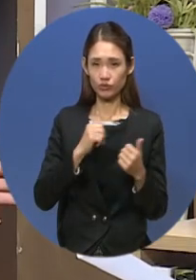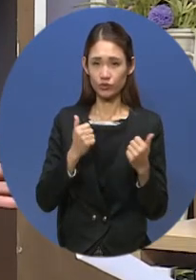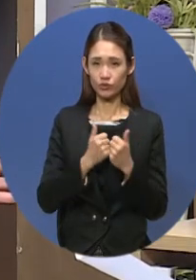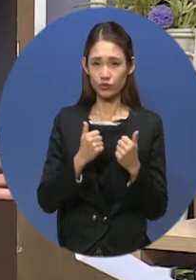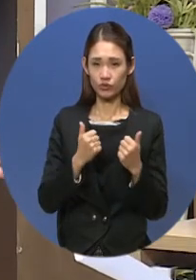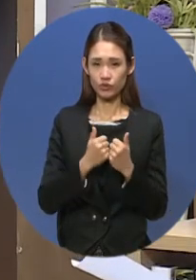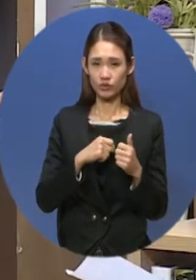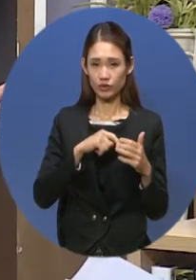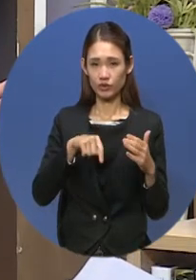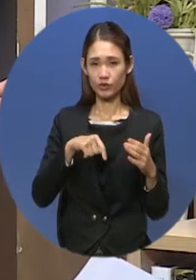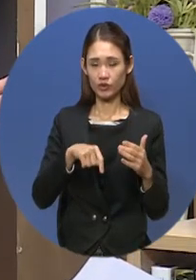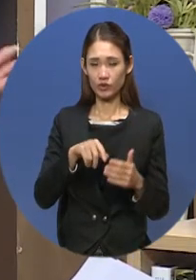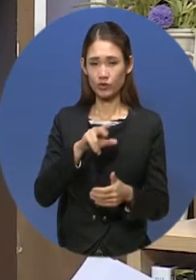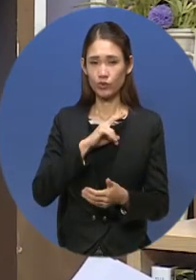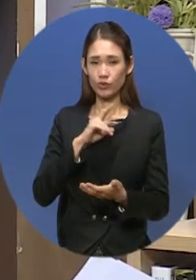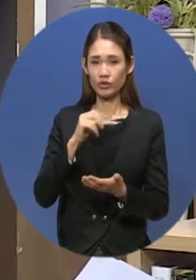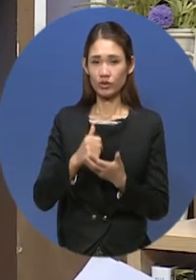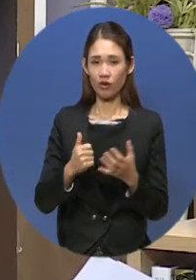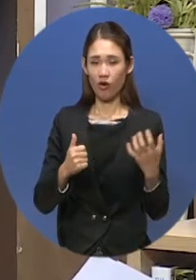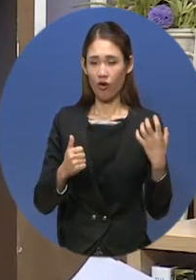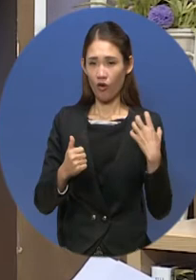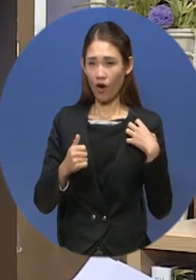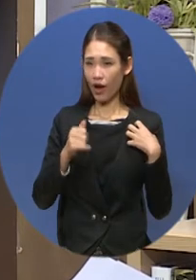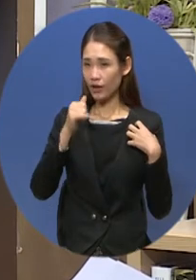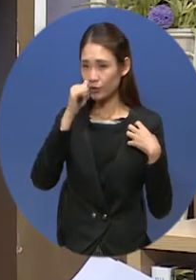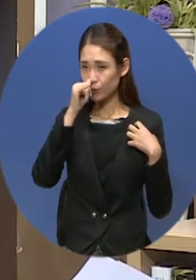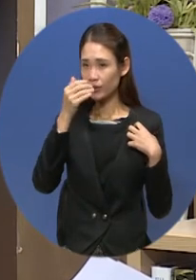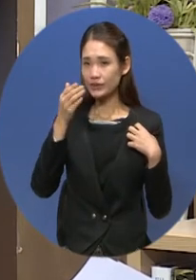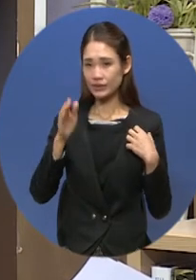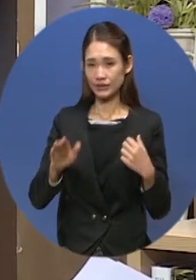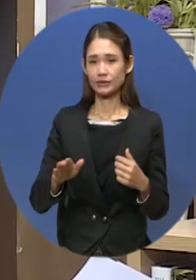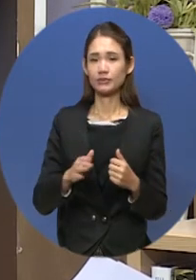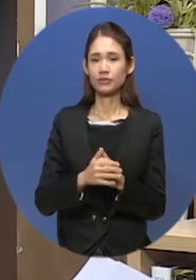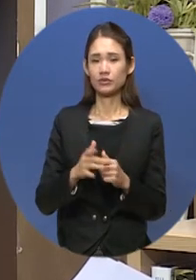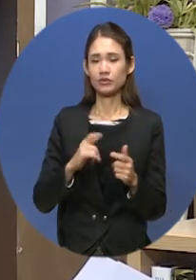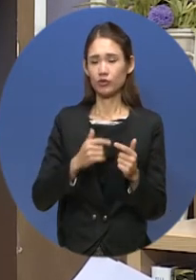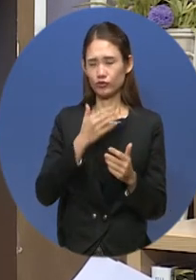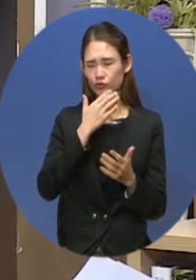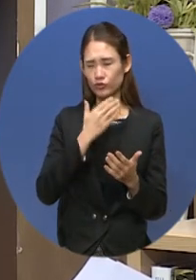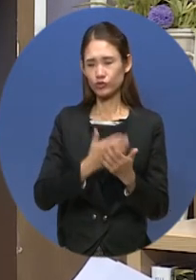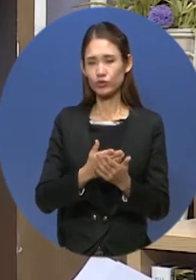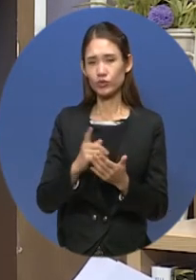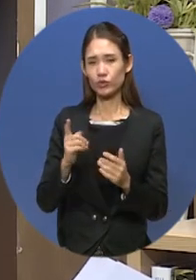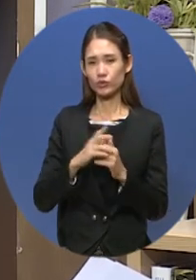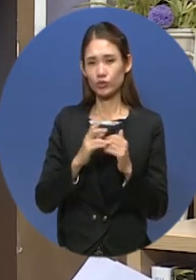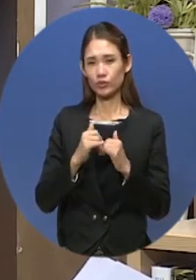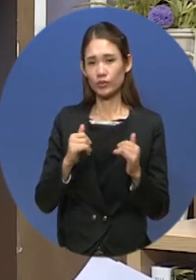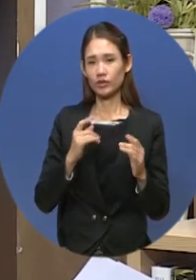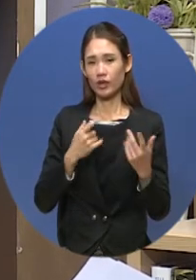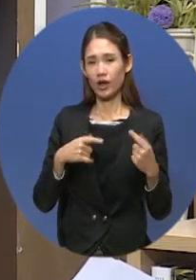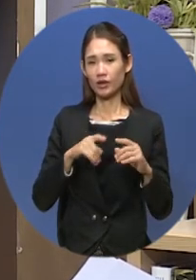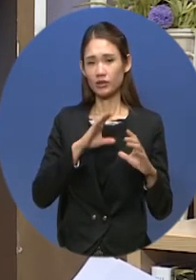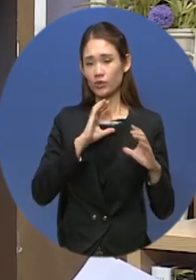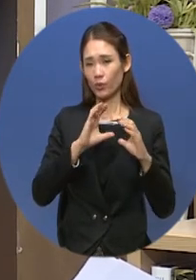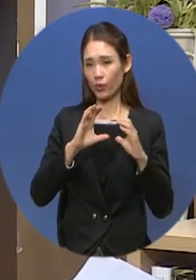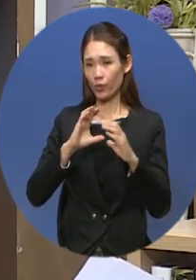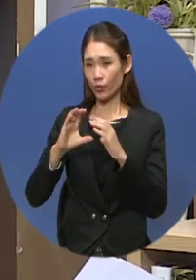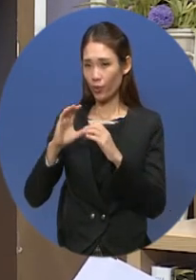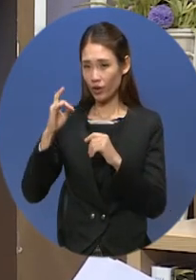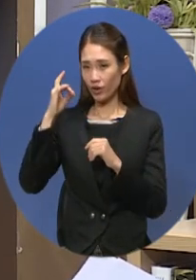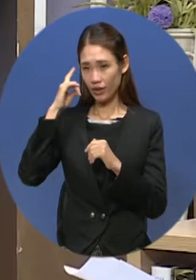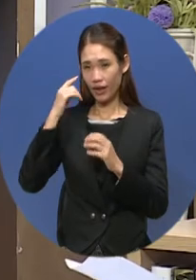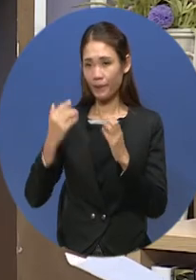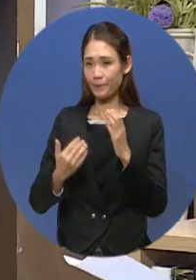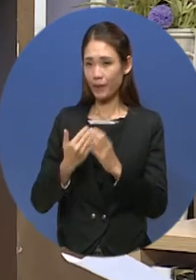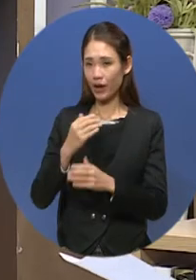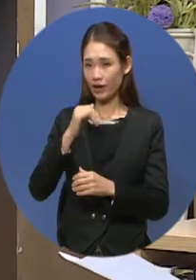여러 위원회에서 또 위원장 역할도 하시지만 보다 중요한 것은 이 도민분들과의 소통이라고 생각이